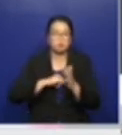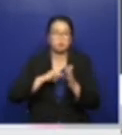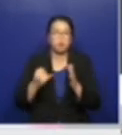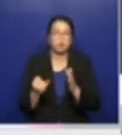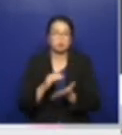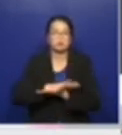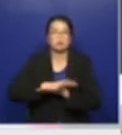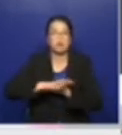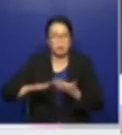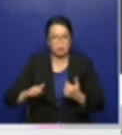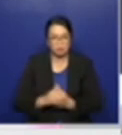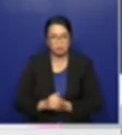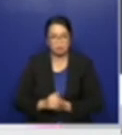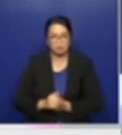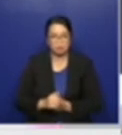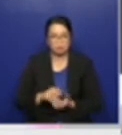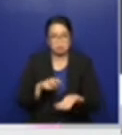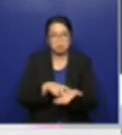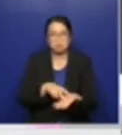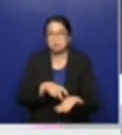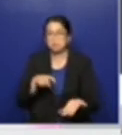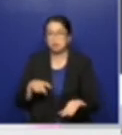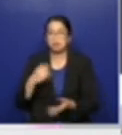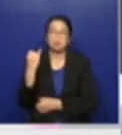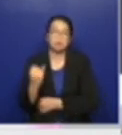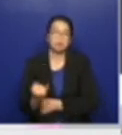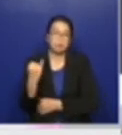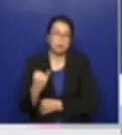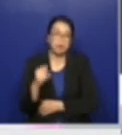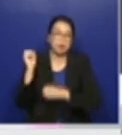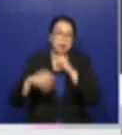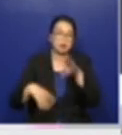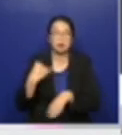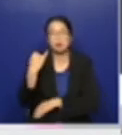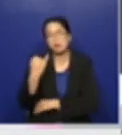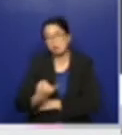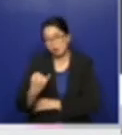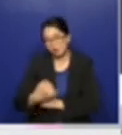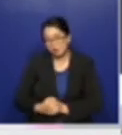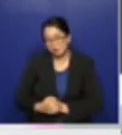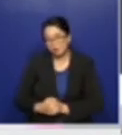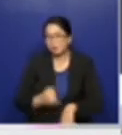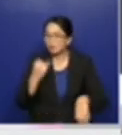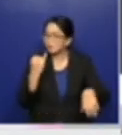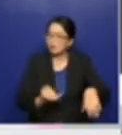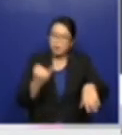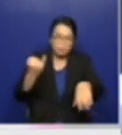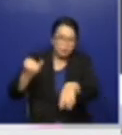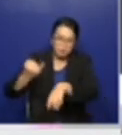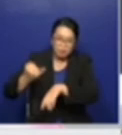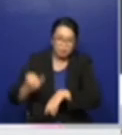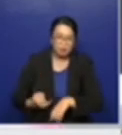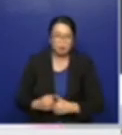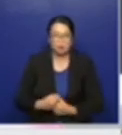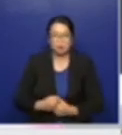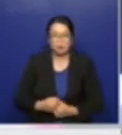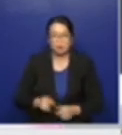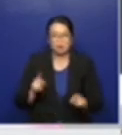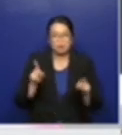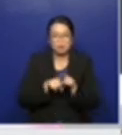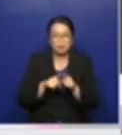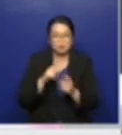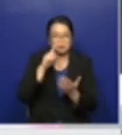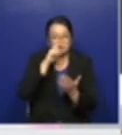าดก็แปลว่าถอยอะไรที่แพ้ขยะแพ้ทุกเรื่องแพ้ทุกแนวลบแล้วปฏิรูปอะไ